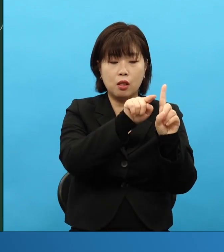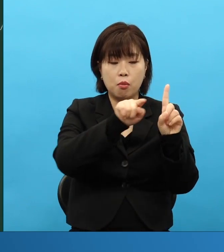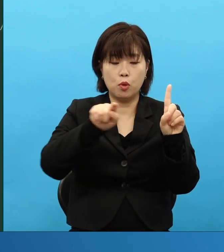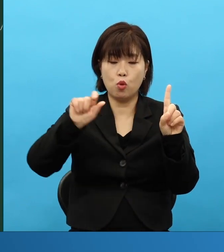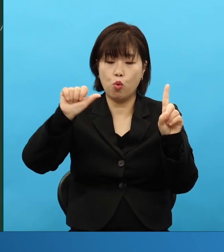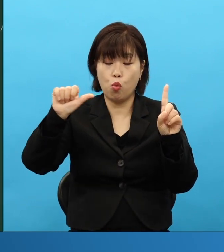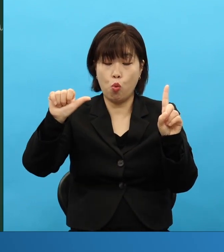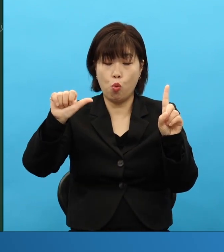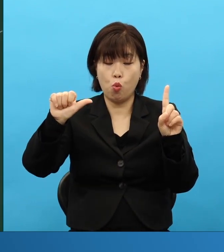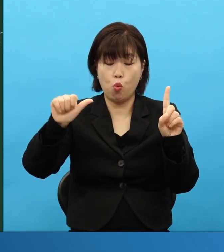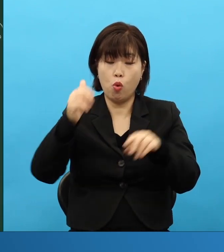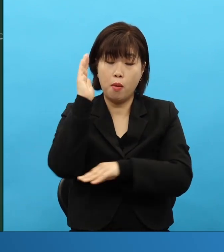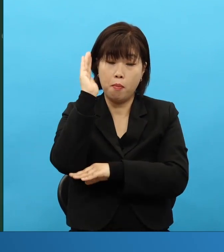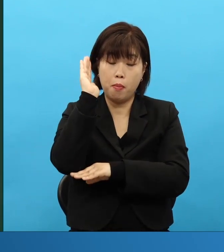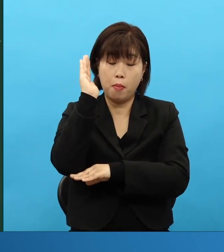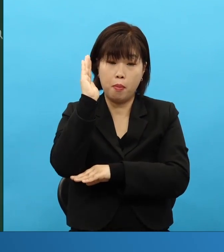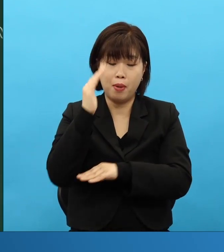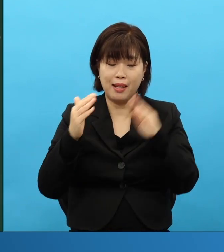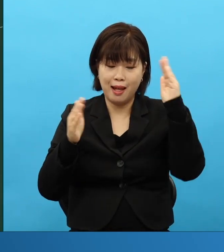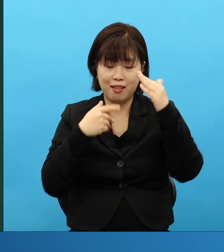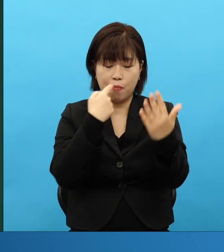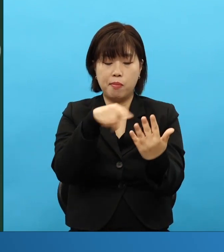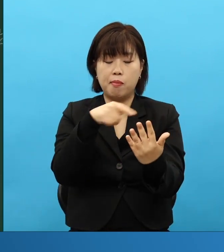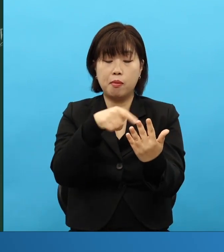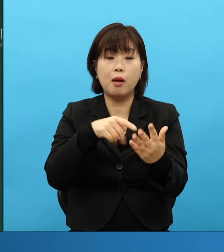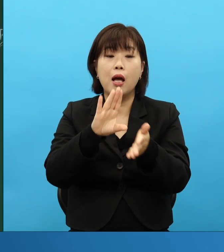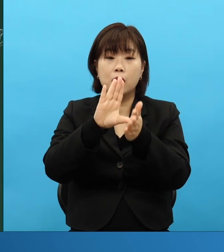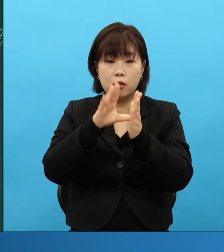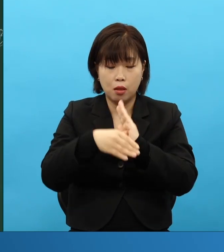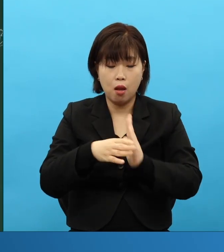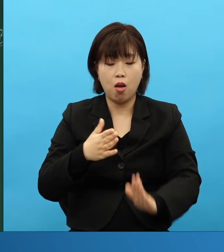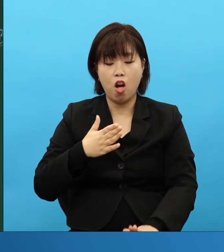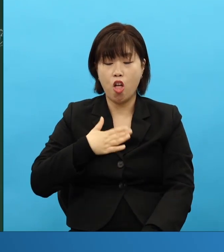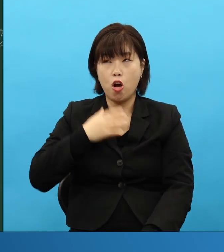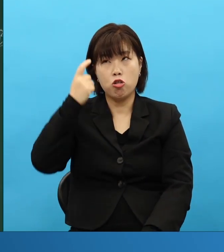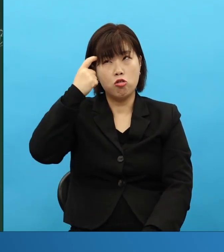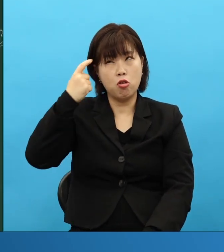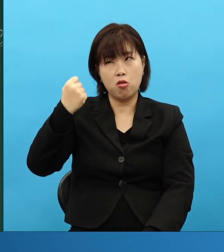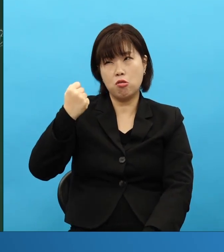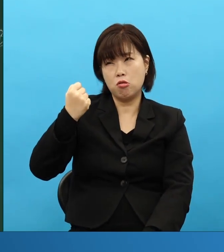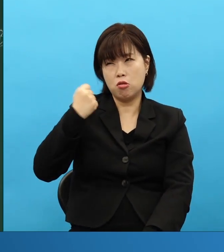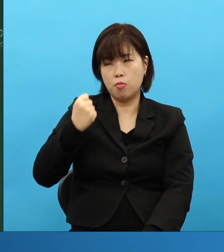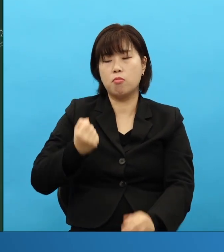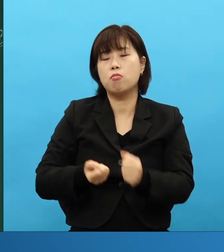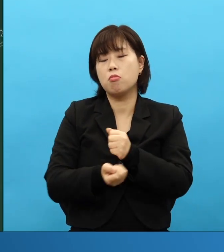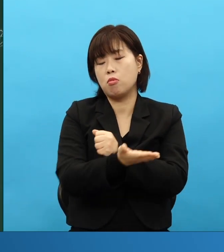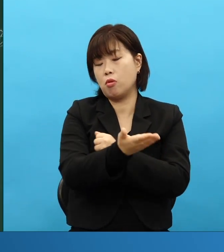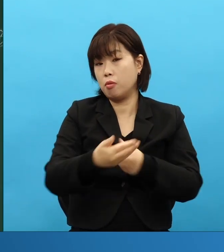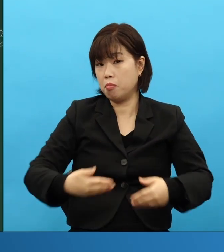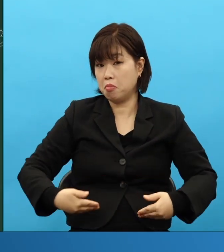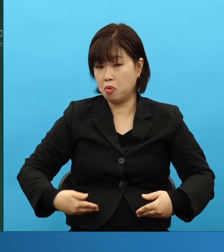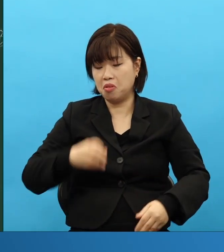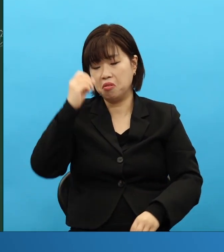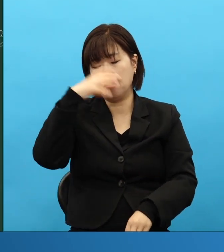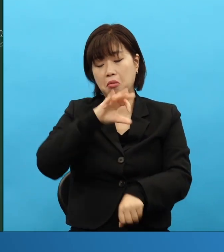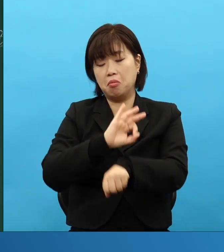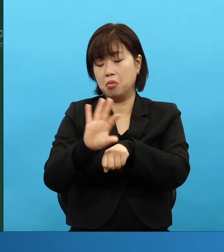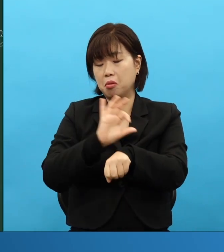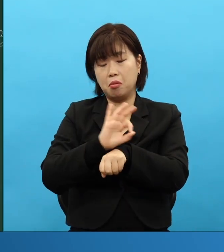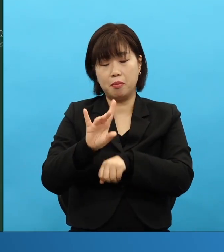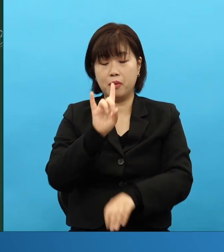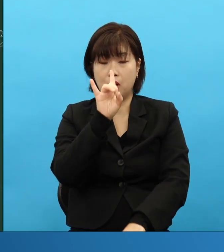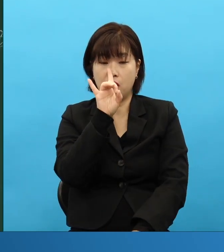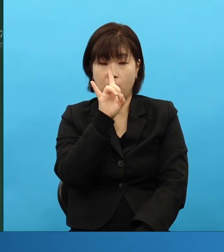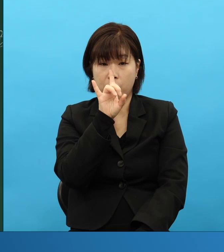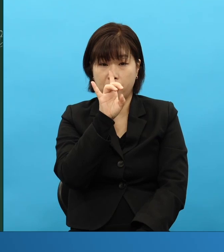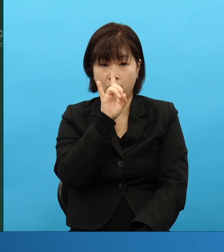this, you have to do forum, and you have to do forum that gives you 그렇죠. spiritual strength and power. 아니 Isn't that so? 기중한데 교회 와서 시간 낭비하면 되겠어요? And you're so precious, you can't waste your